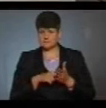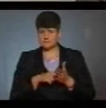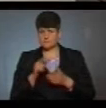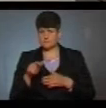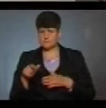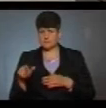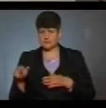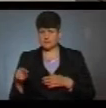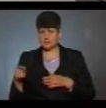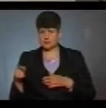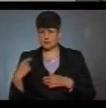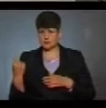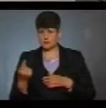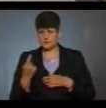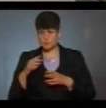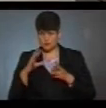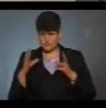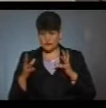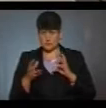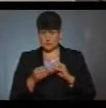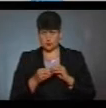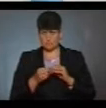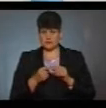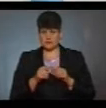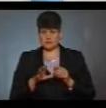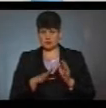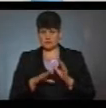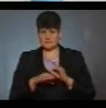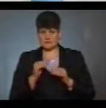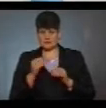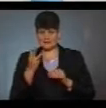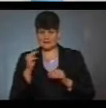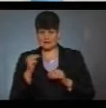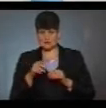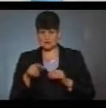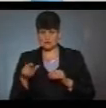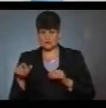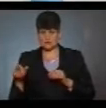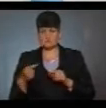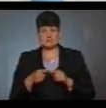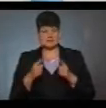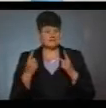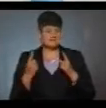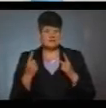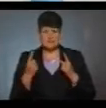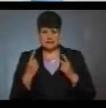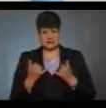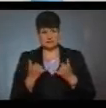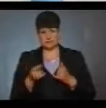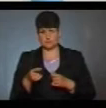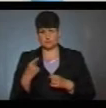мешканцям Тернопільської області в цілому. Це була вибірка 3 тисячі осіб, це дуже велика, як для